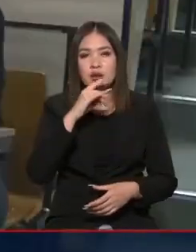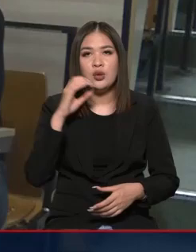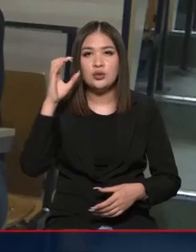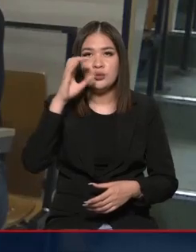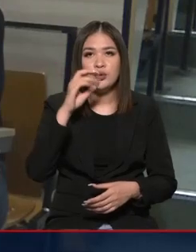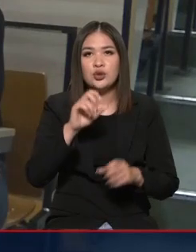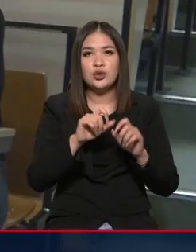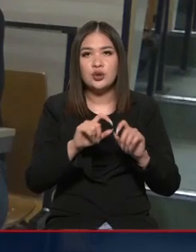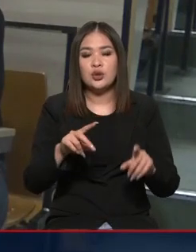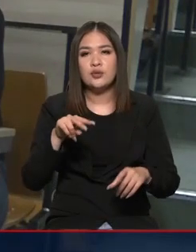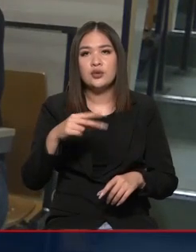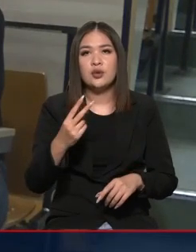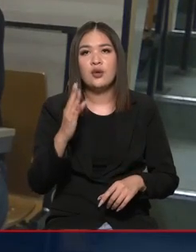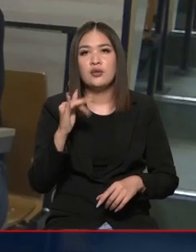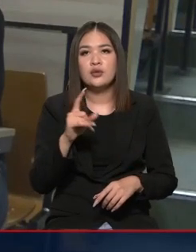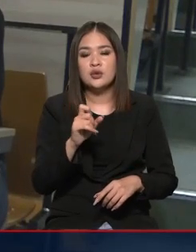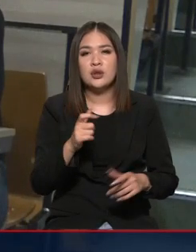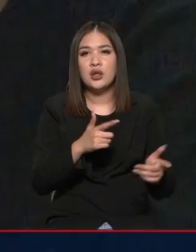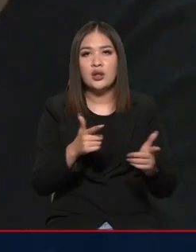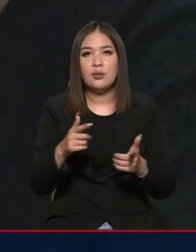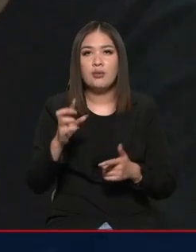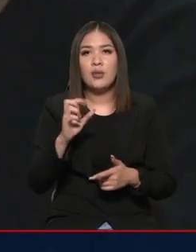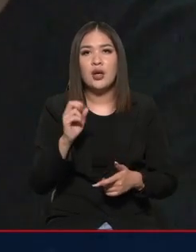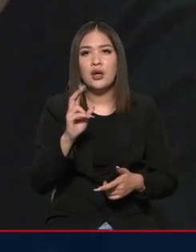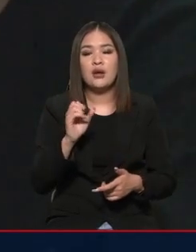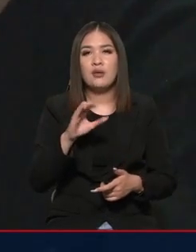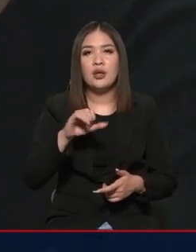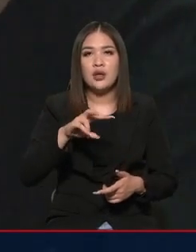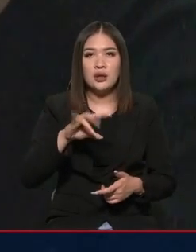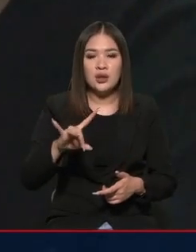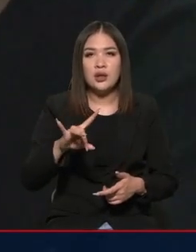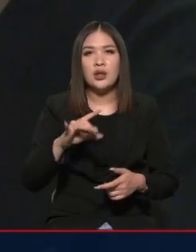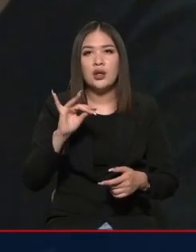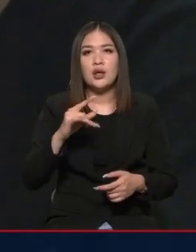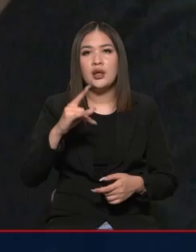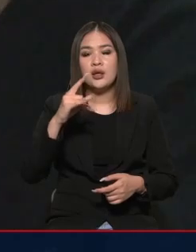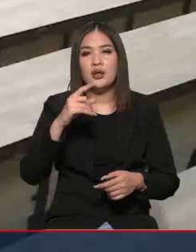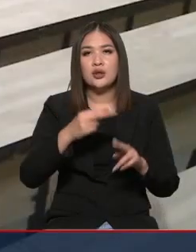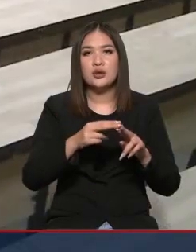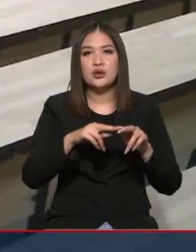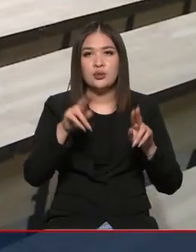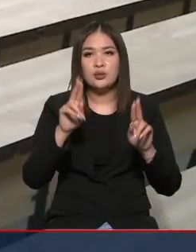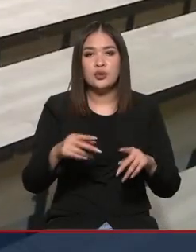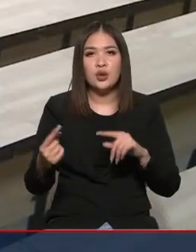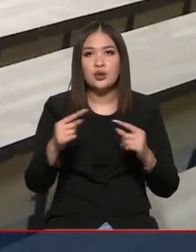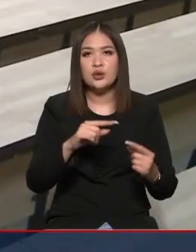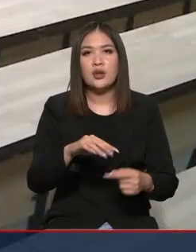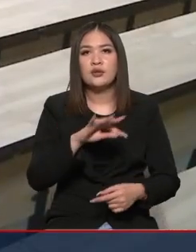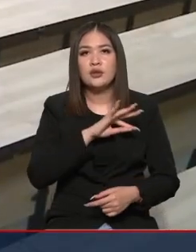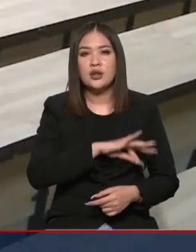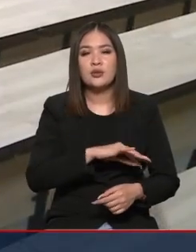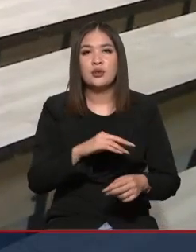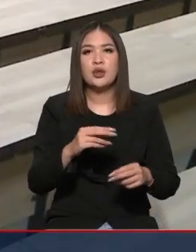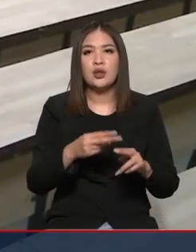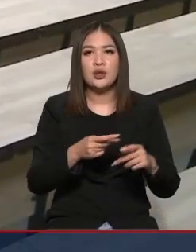А в 22 вузах ведется подготовка бакалавров казахского языка и литературы. Между странами регулярно проходят взаимные гастроли